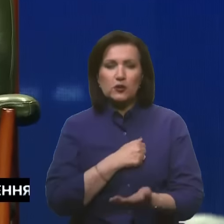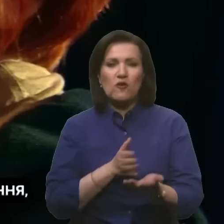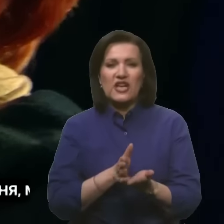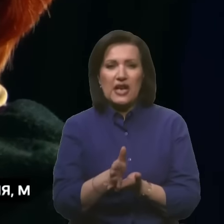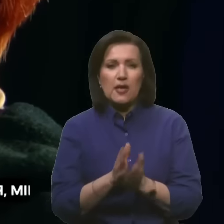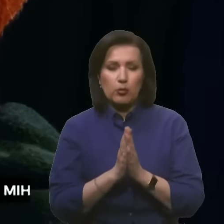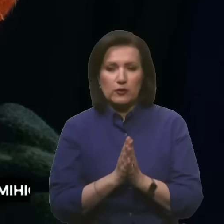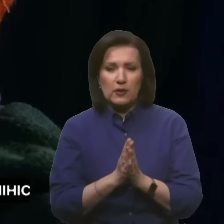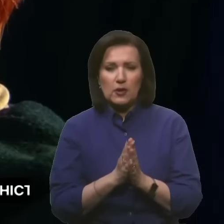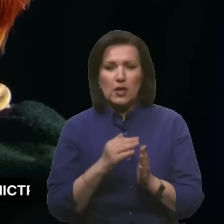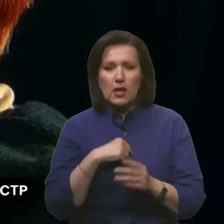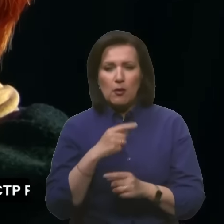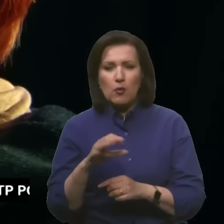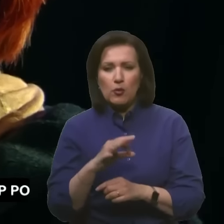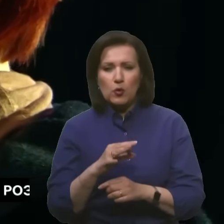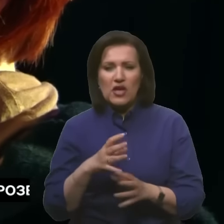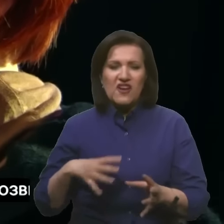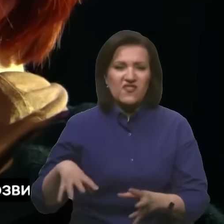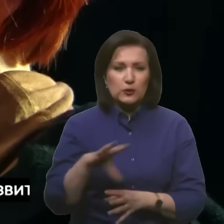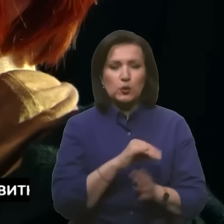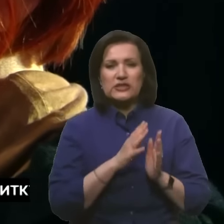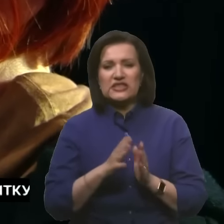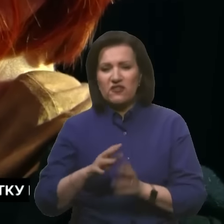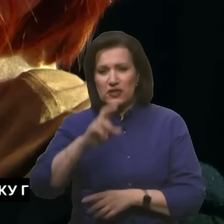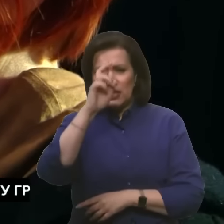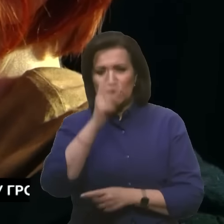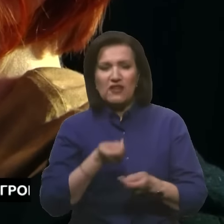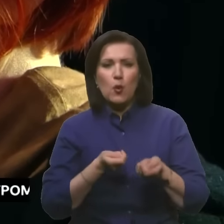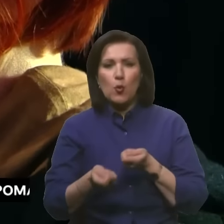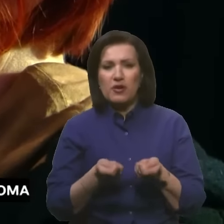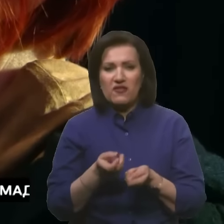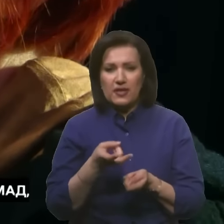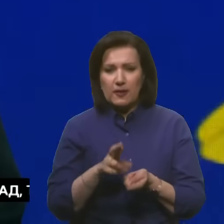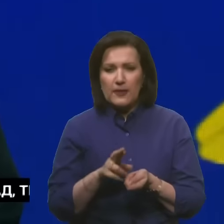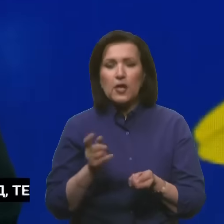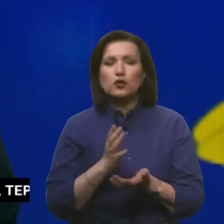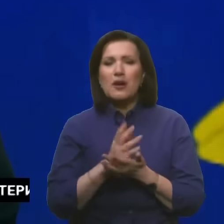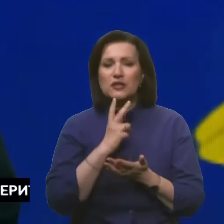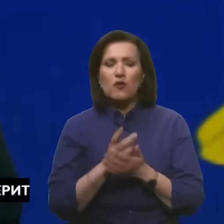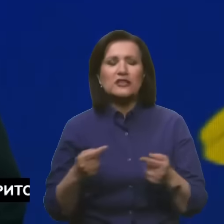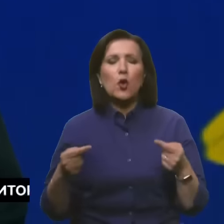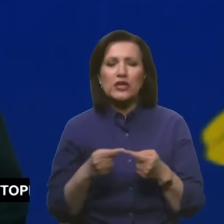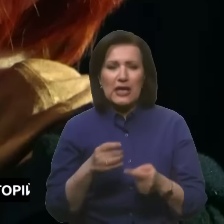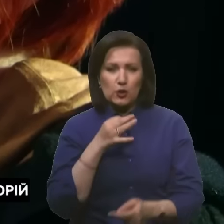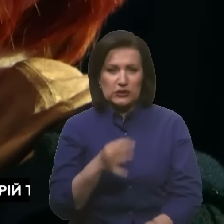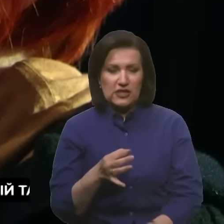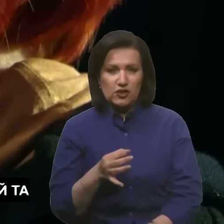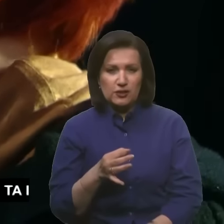ласка. Я говорю про всю систему державного управління. Що мається на увазі? Скажіть конкретно.